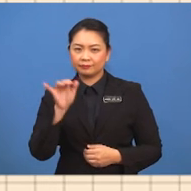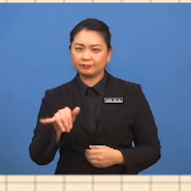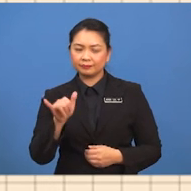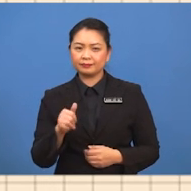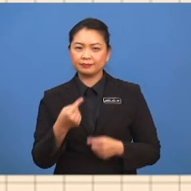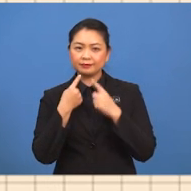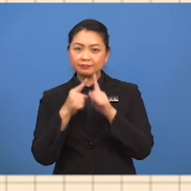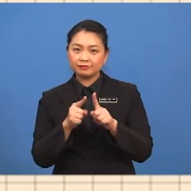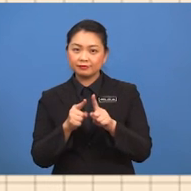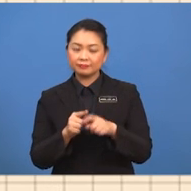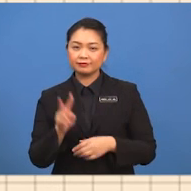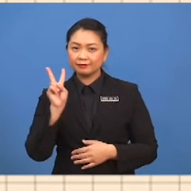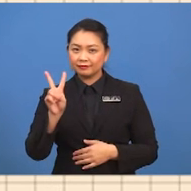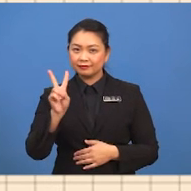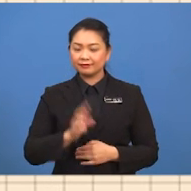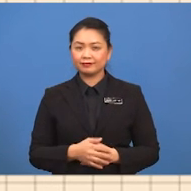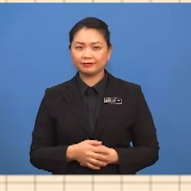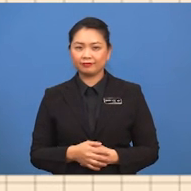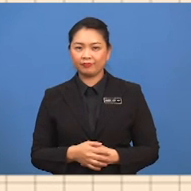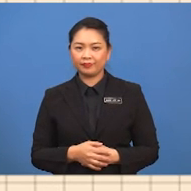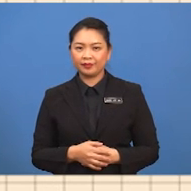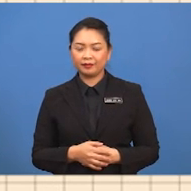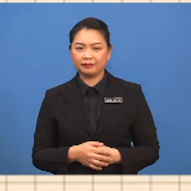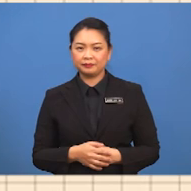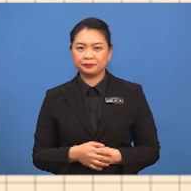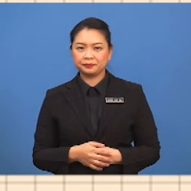Ya, jawapannya ialah 2 orang.